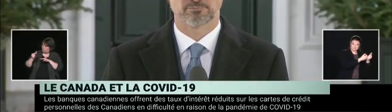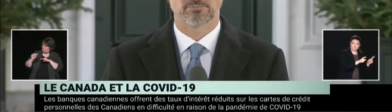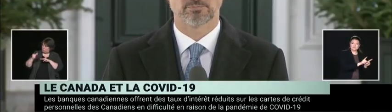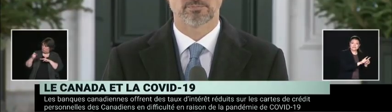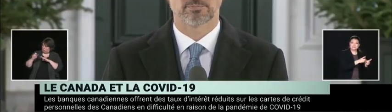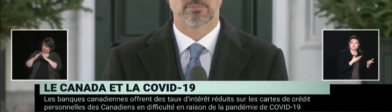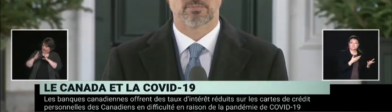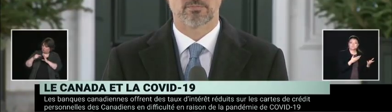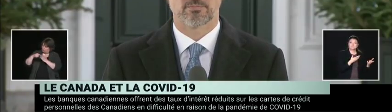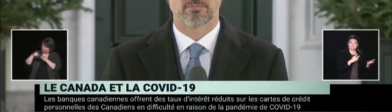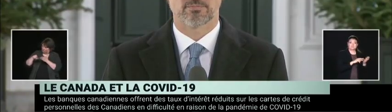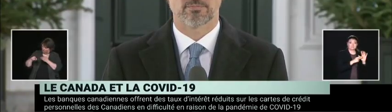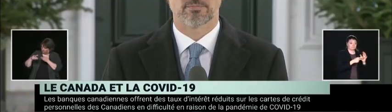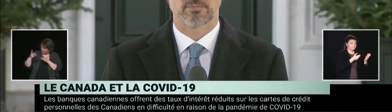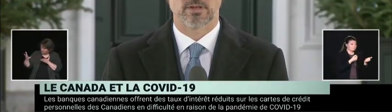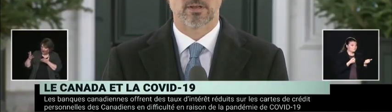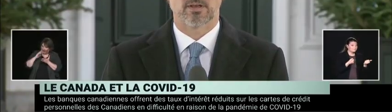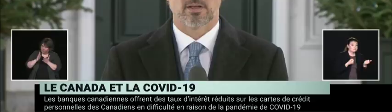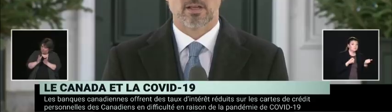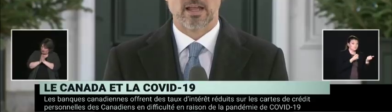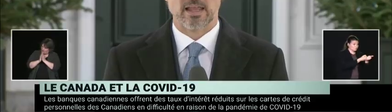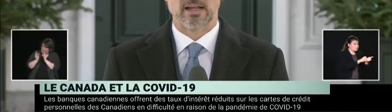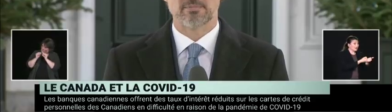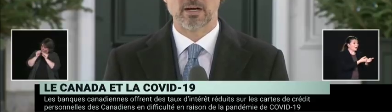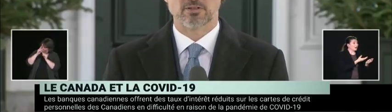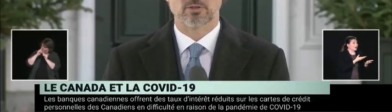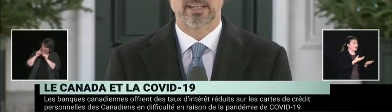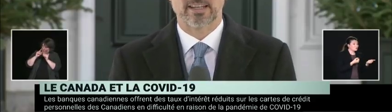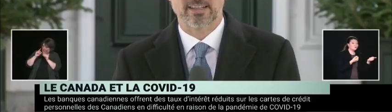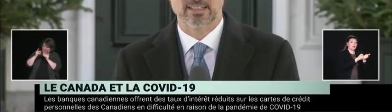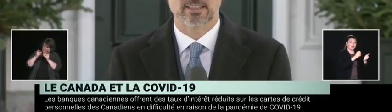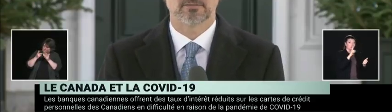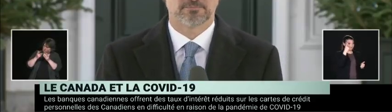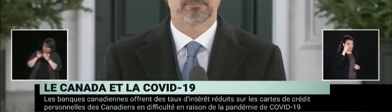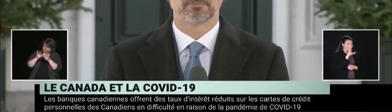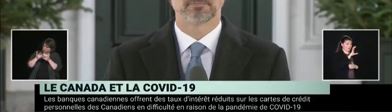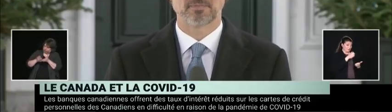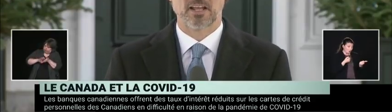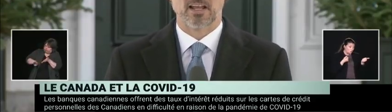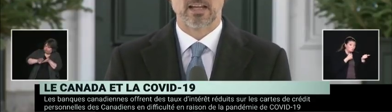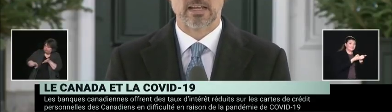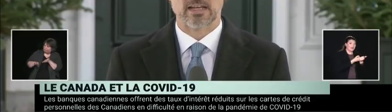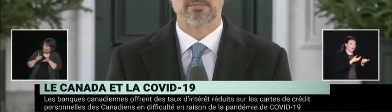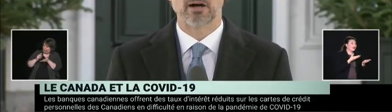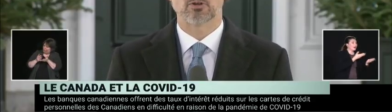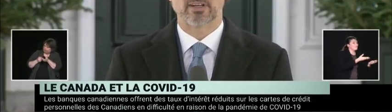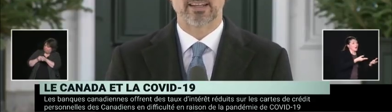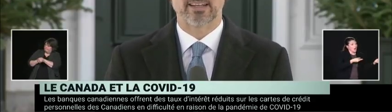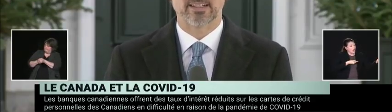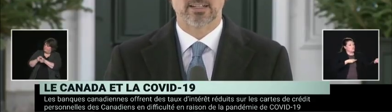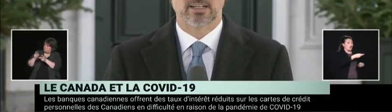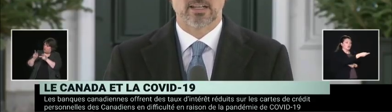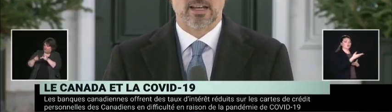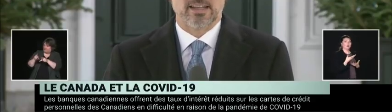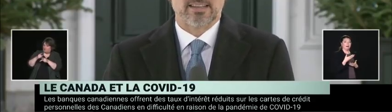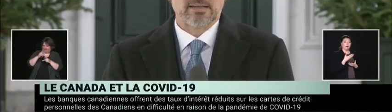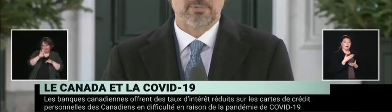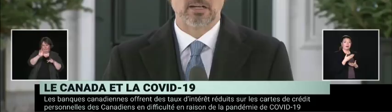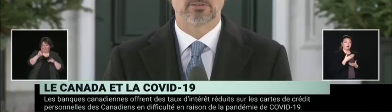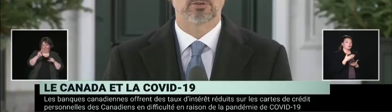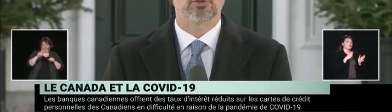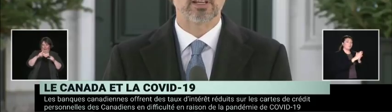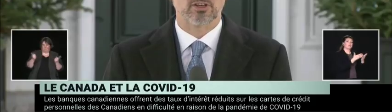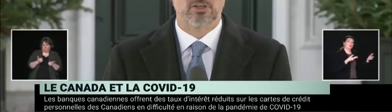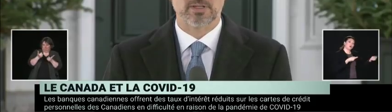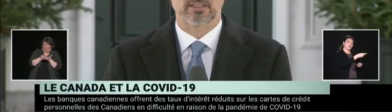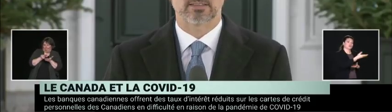ce soutien qui leur est offert? Les banques au Canada, quand même les moyens, hein? Les banques au Canada